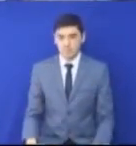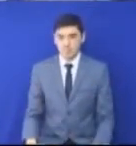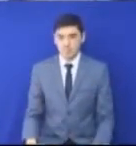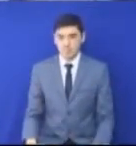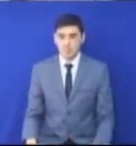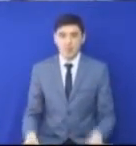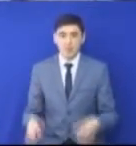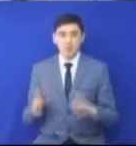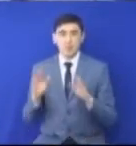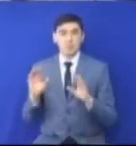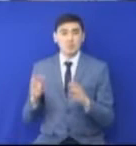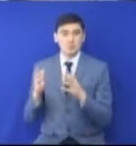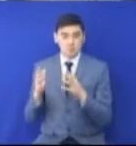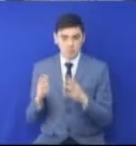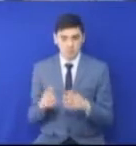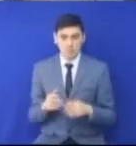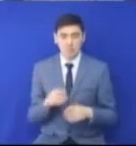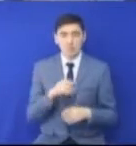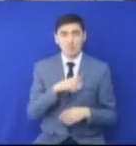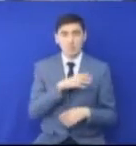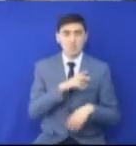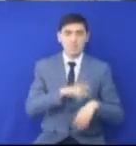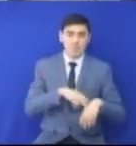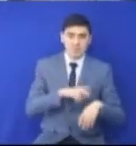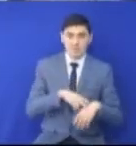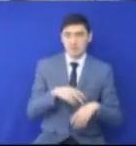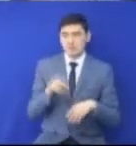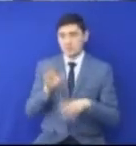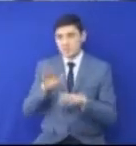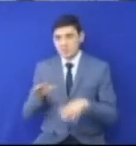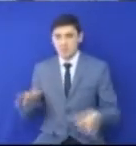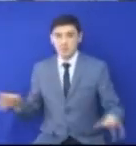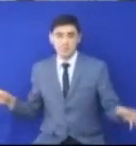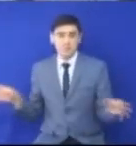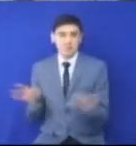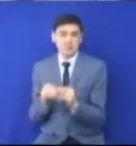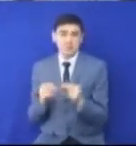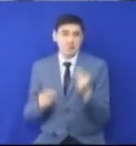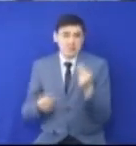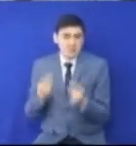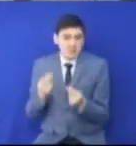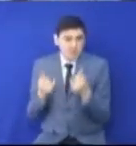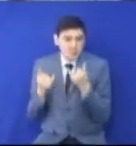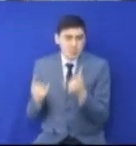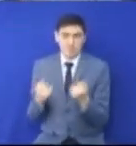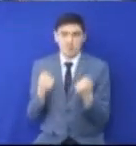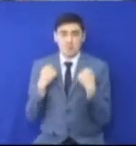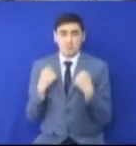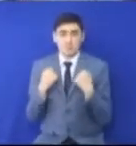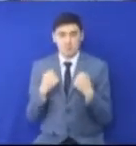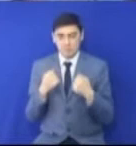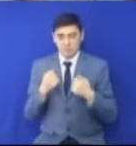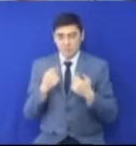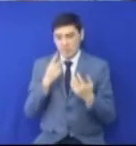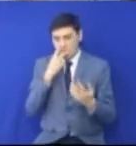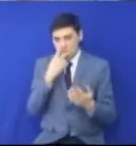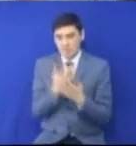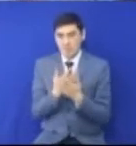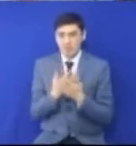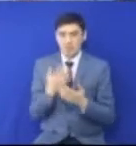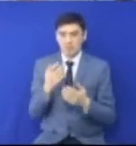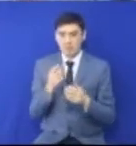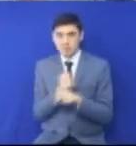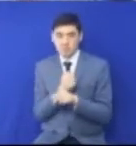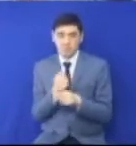Шара барысында жеке құраммен тәрбиеленушілерге түрлі ойын сауық кештерін ұйымдастырып, сонымен қатар спорттық қоян-қолтық күрес